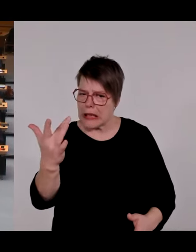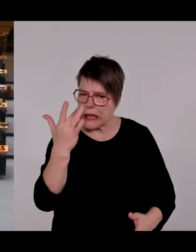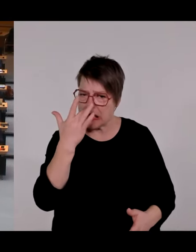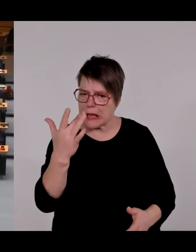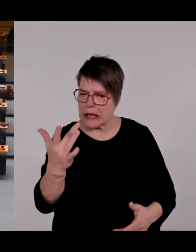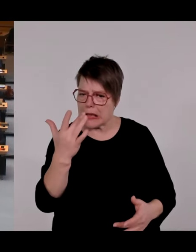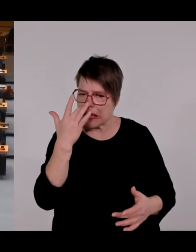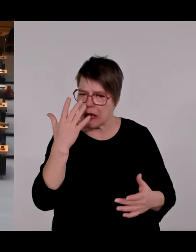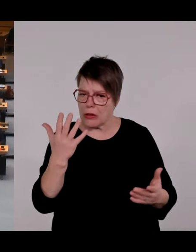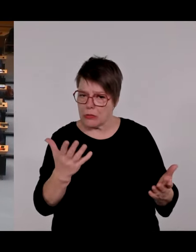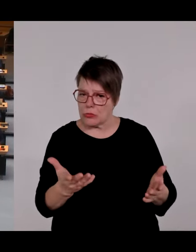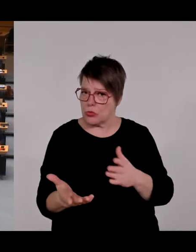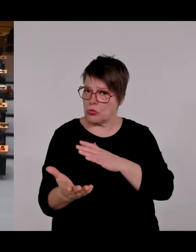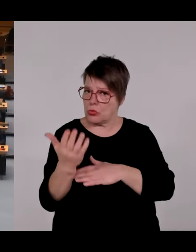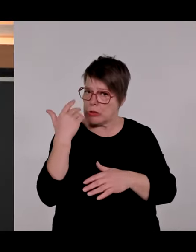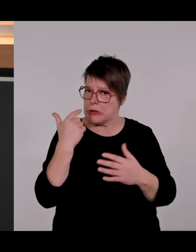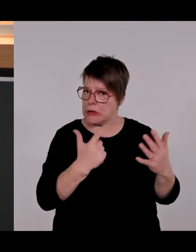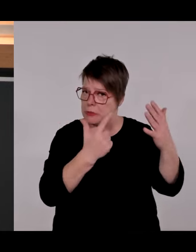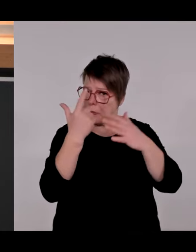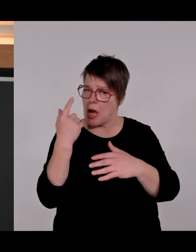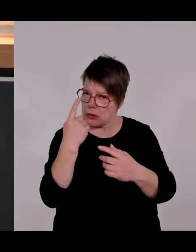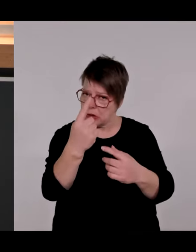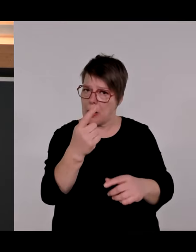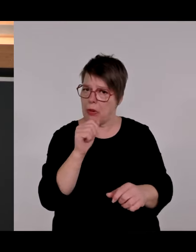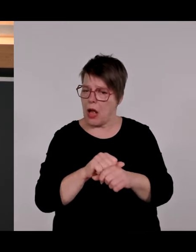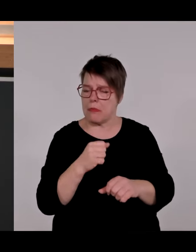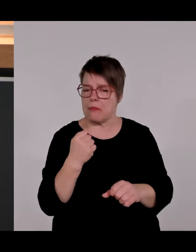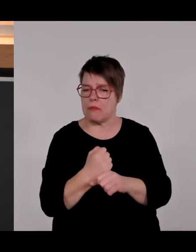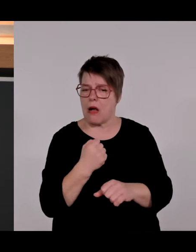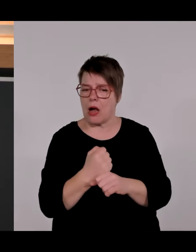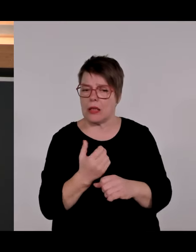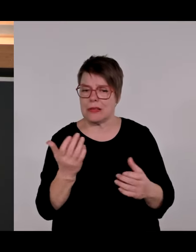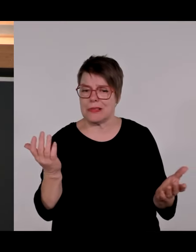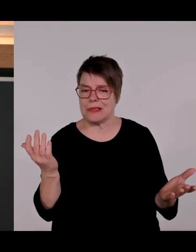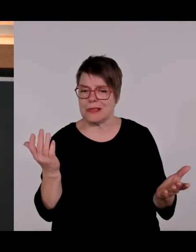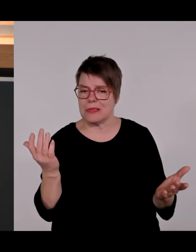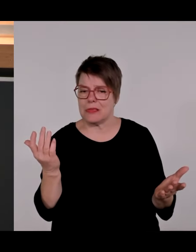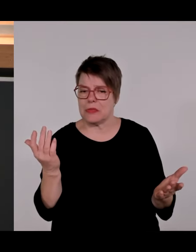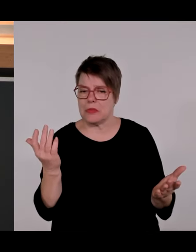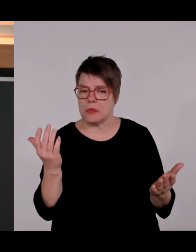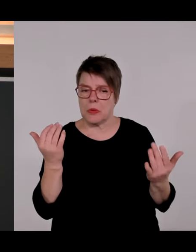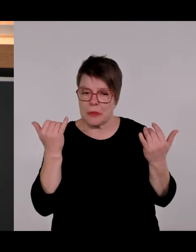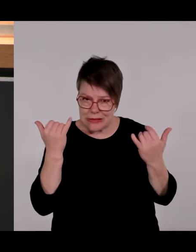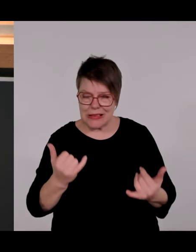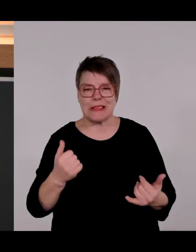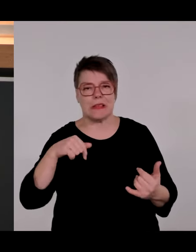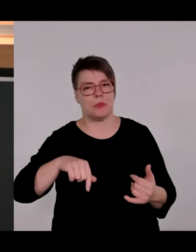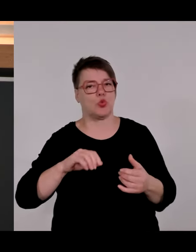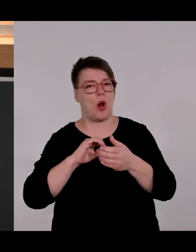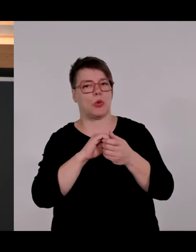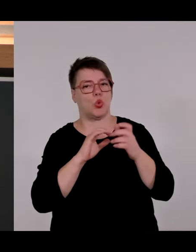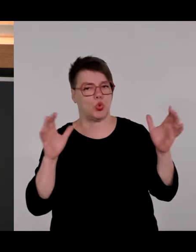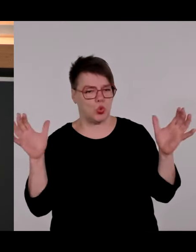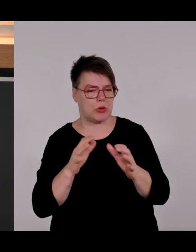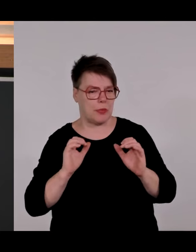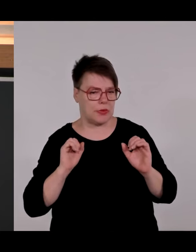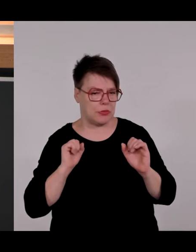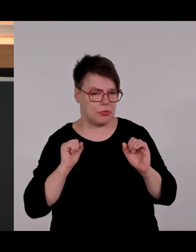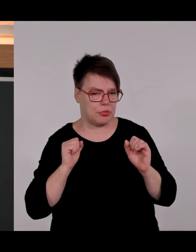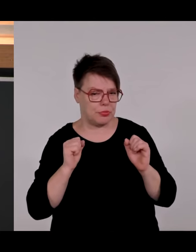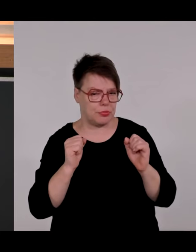Ja, Sicherheit ist eine Gemeinschaftsaufgabe, Sicherheit ist auch eine Daueraufgabe